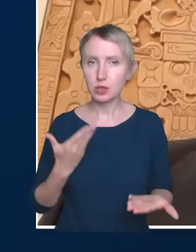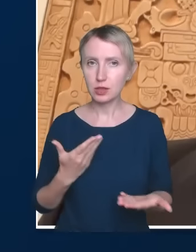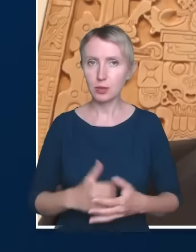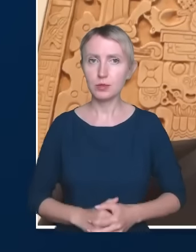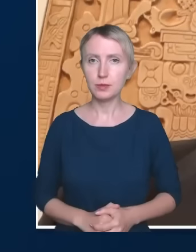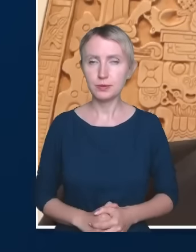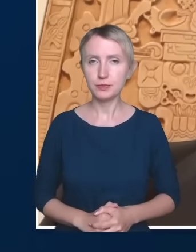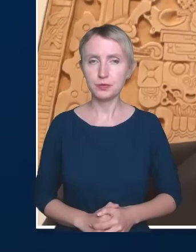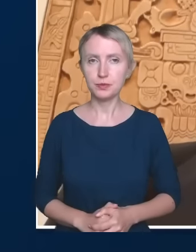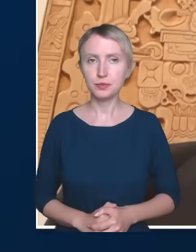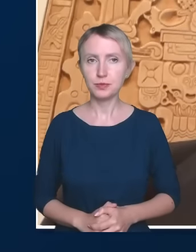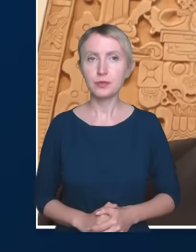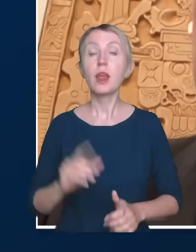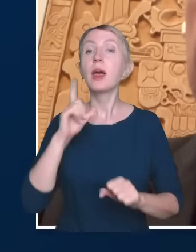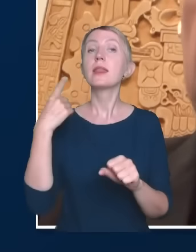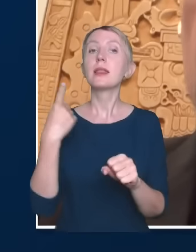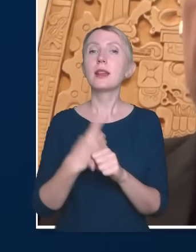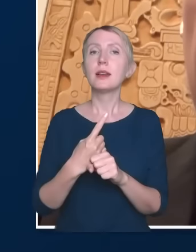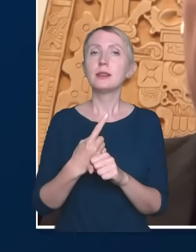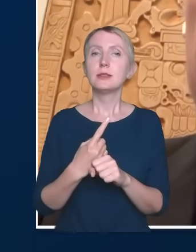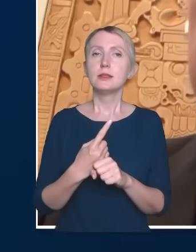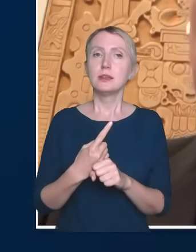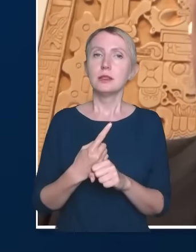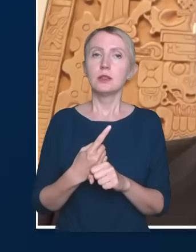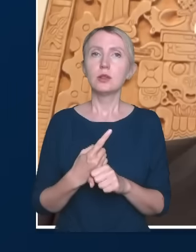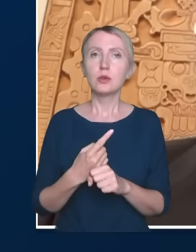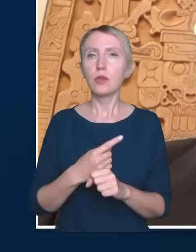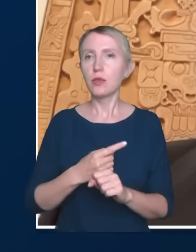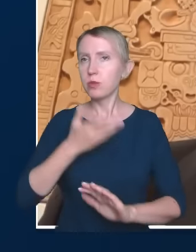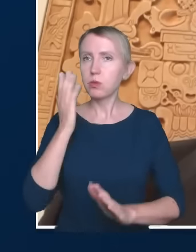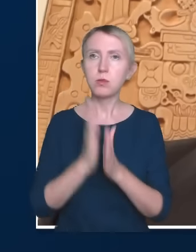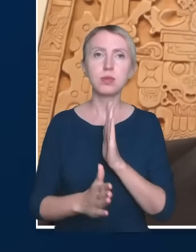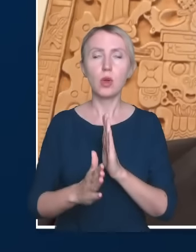przekonaniu. Decyzje, które stwierdziłyby jasno, tak,